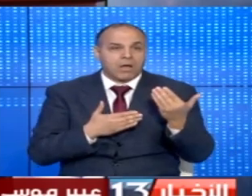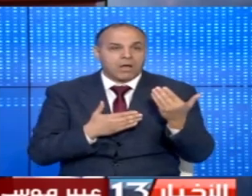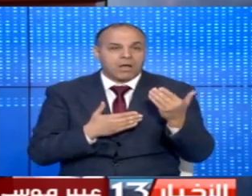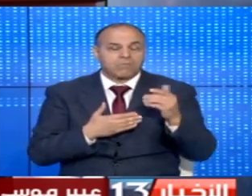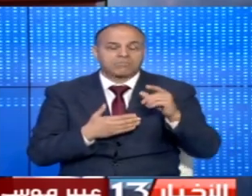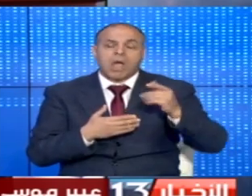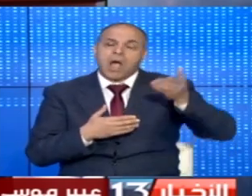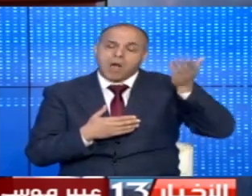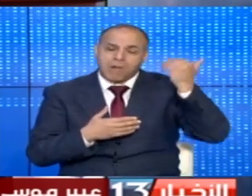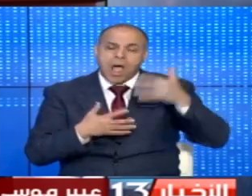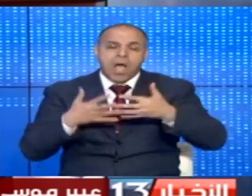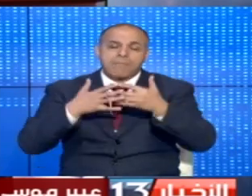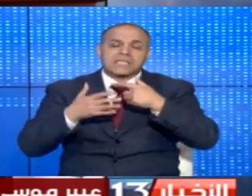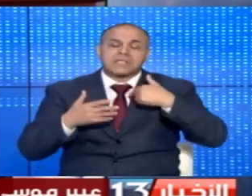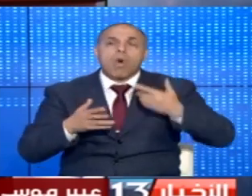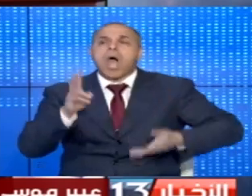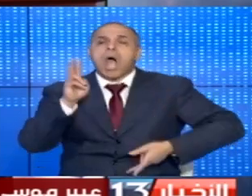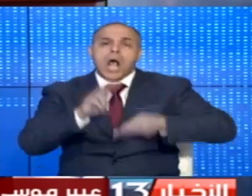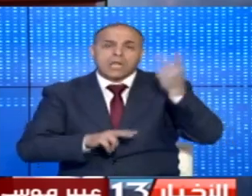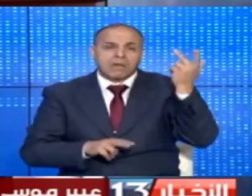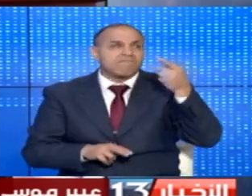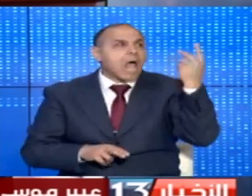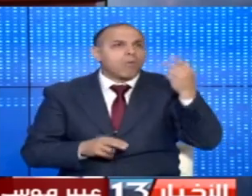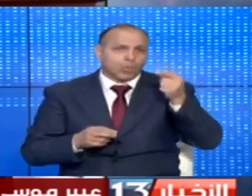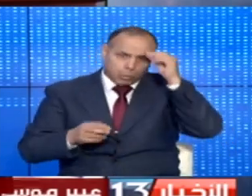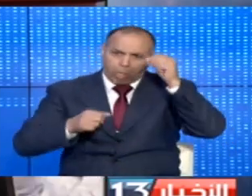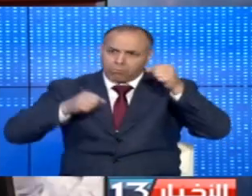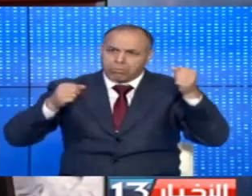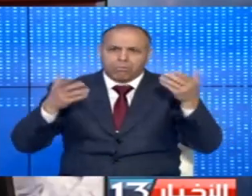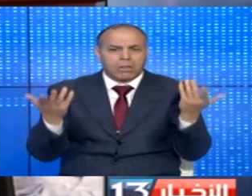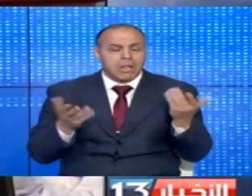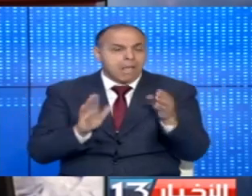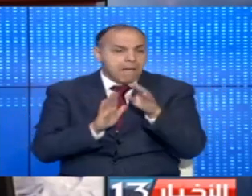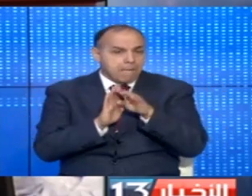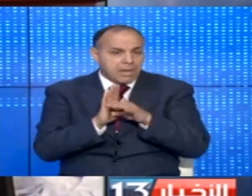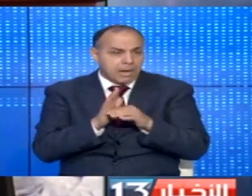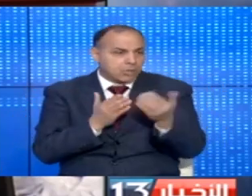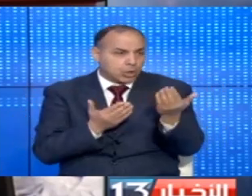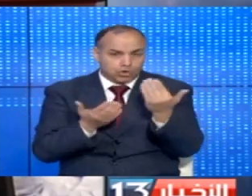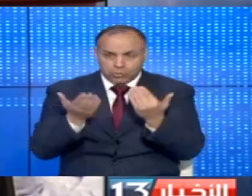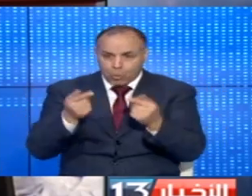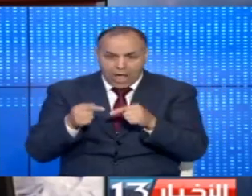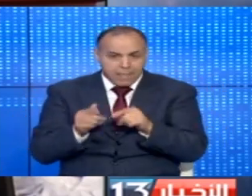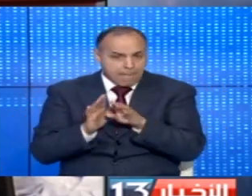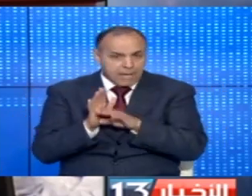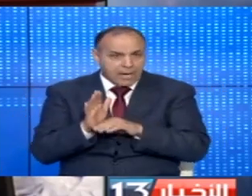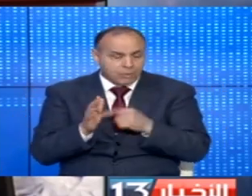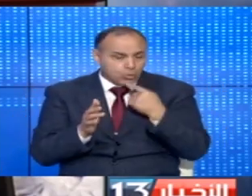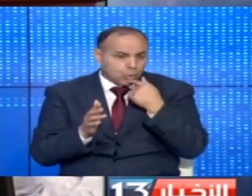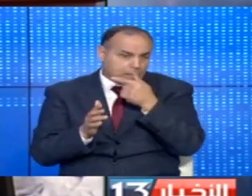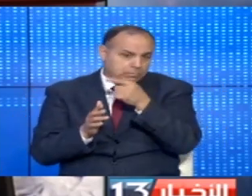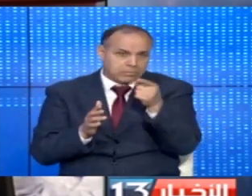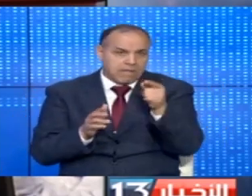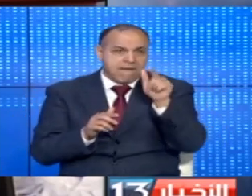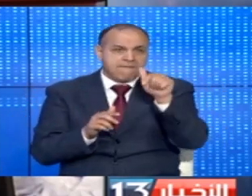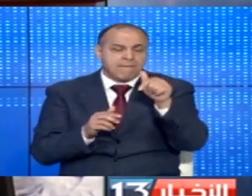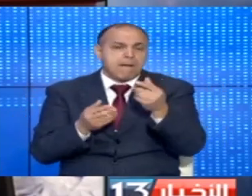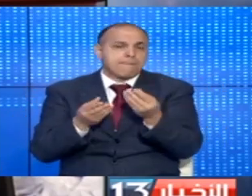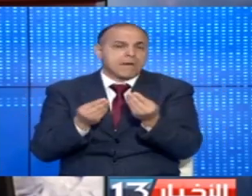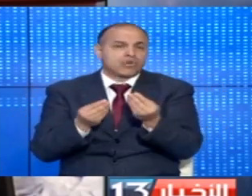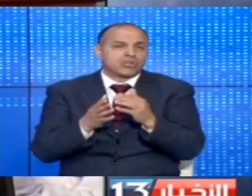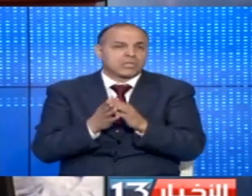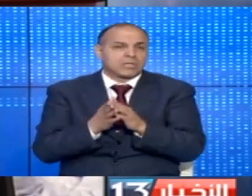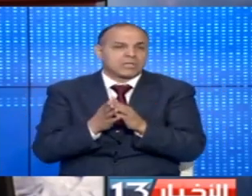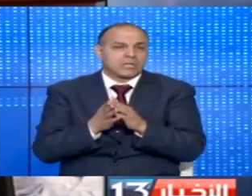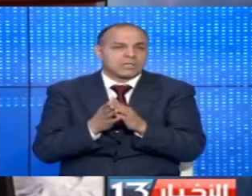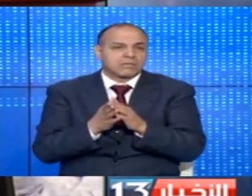وامريكا مجتمعتين اذا كان البرنامج اللي جبته واللي النجم فيه العديد من